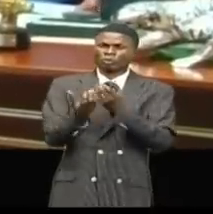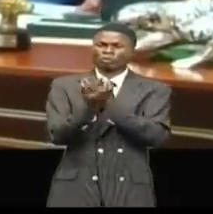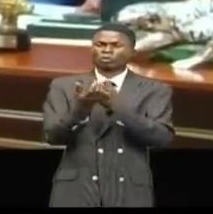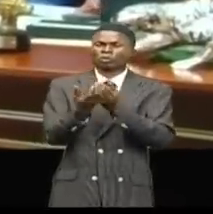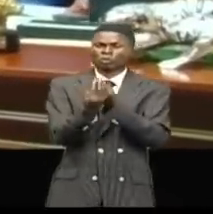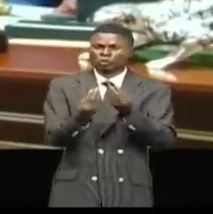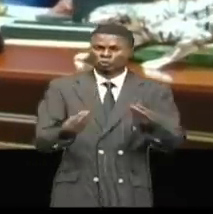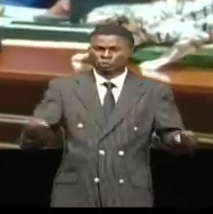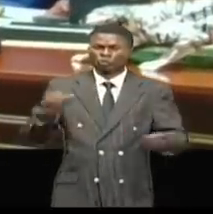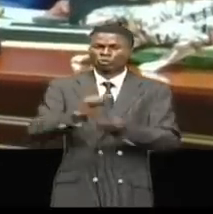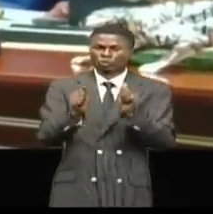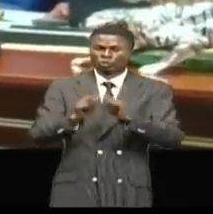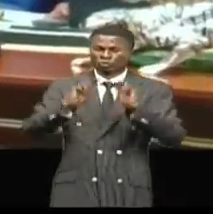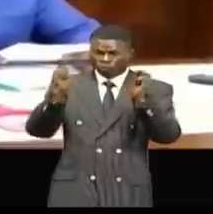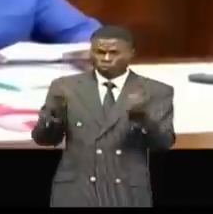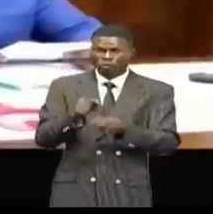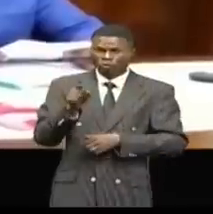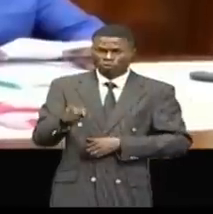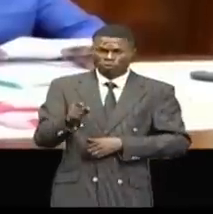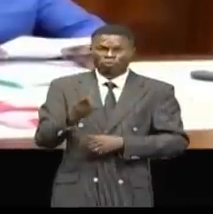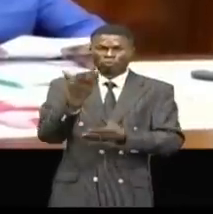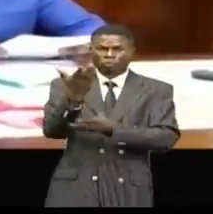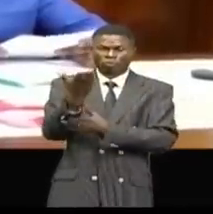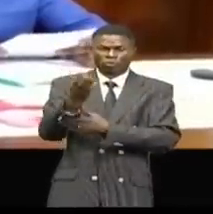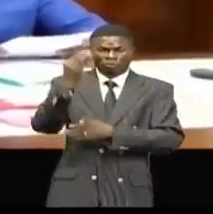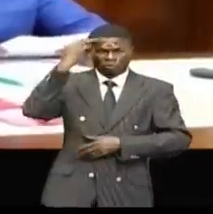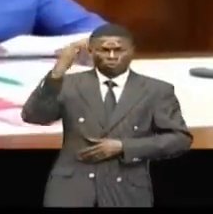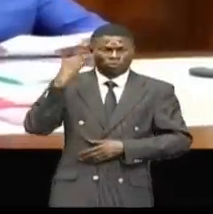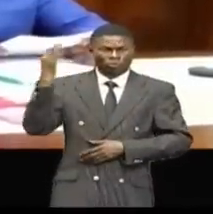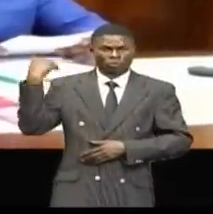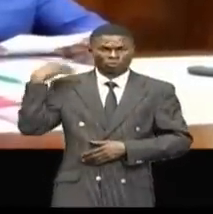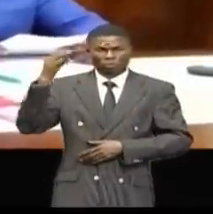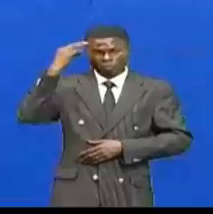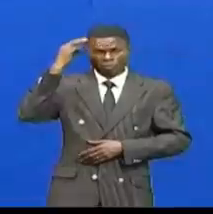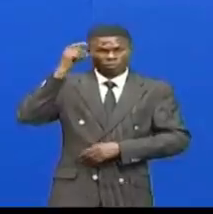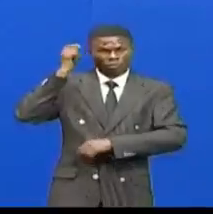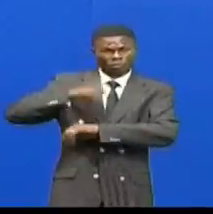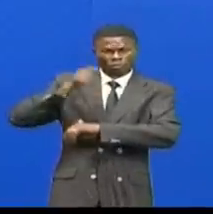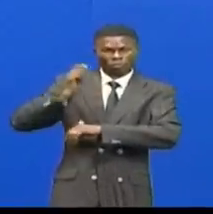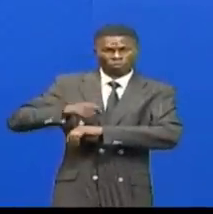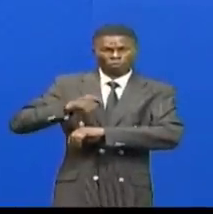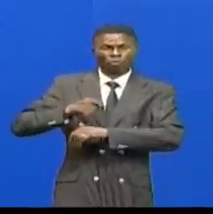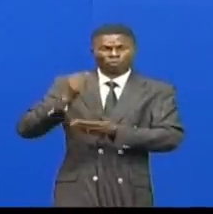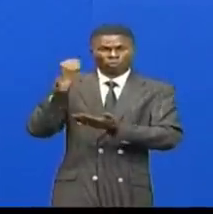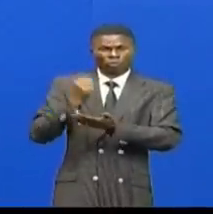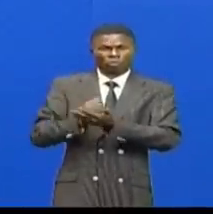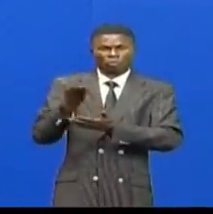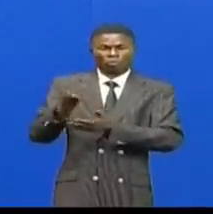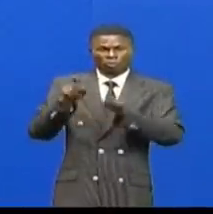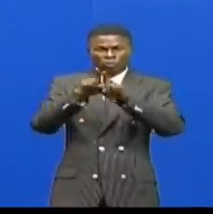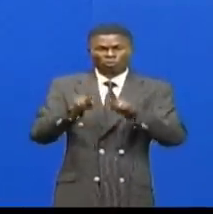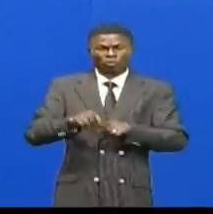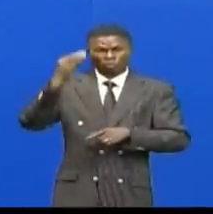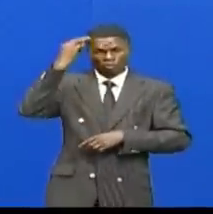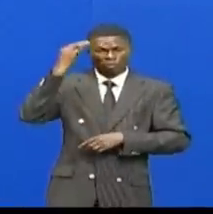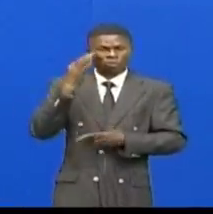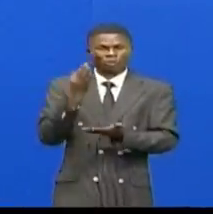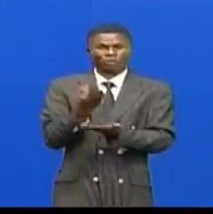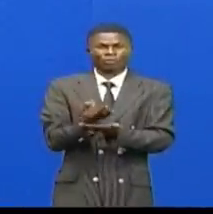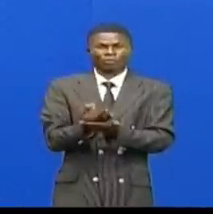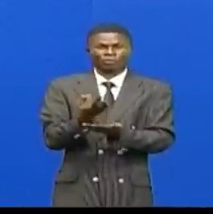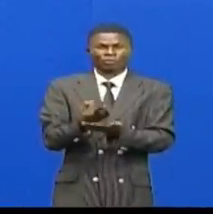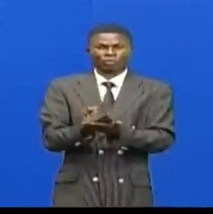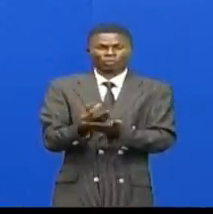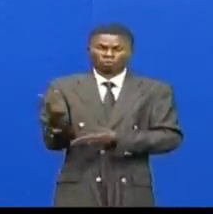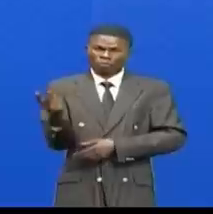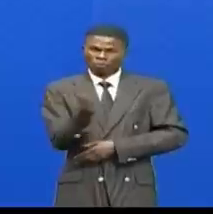de cette organisation. Il a invité la ministre d'État, ministre de la Justice et garde des Sceaux, ainsi que le ministre des Finances,